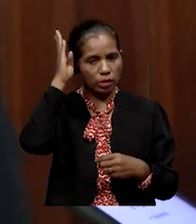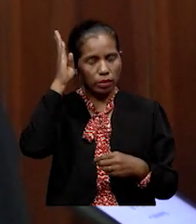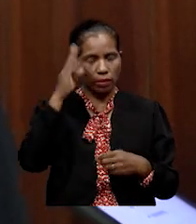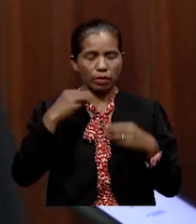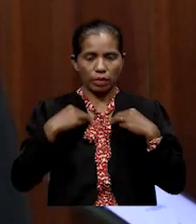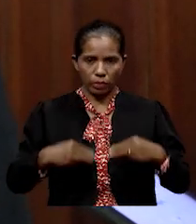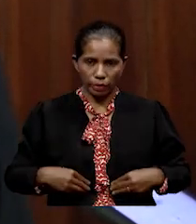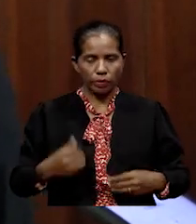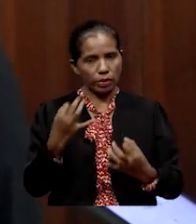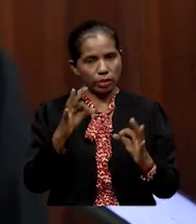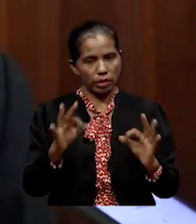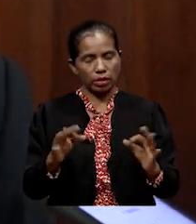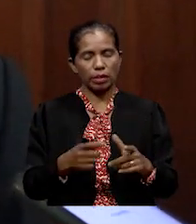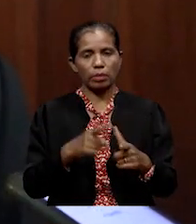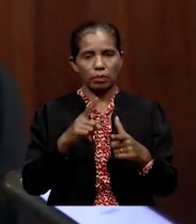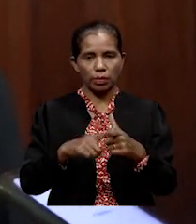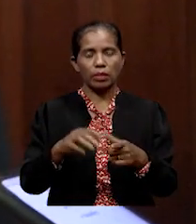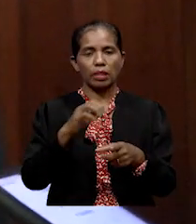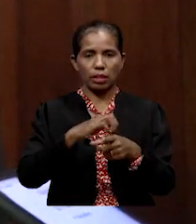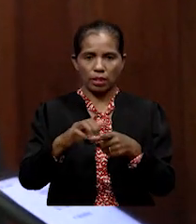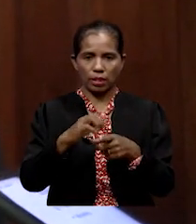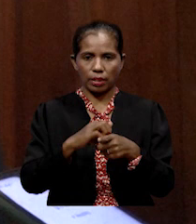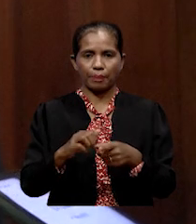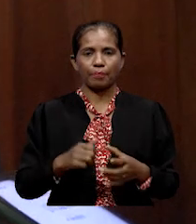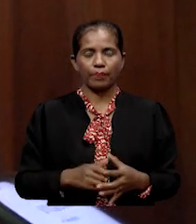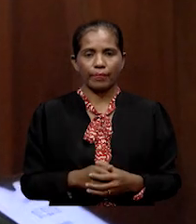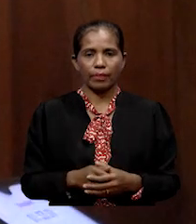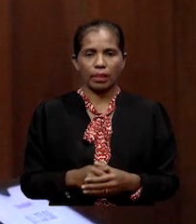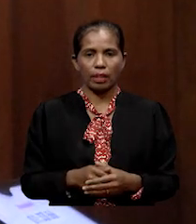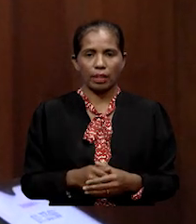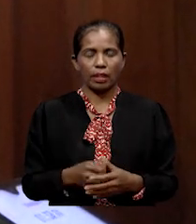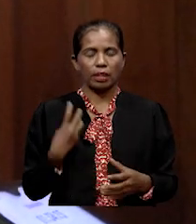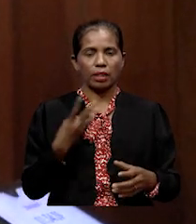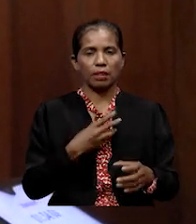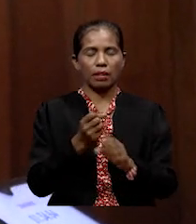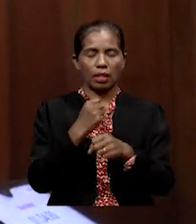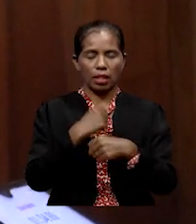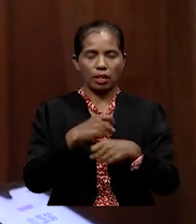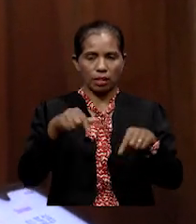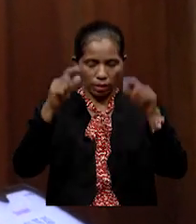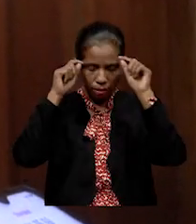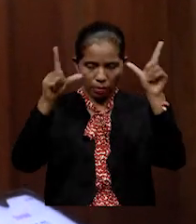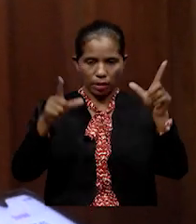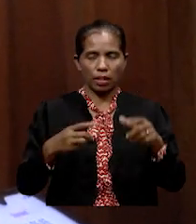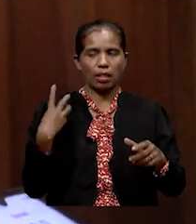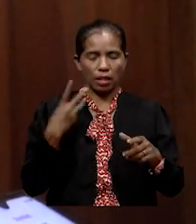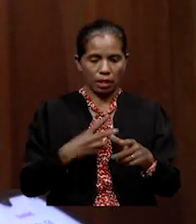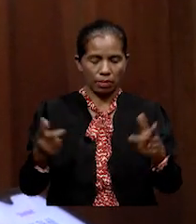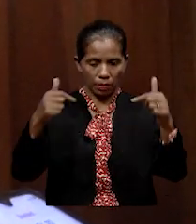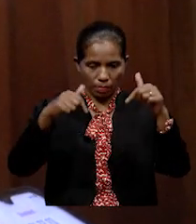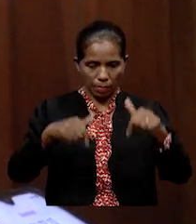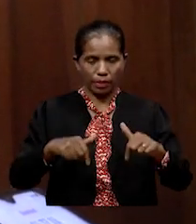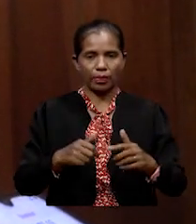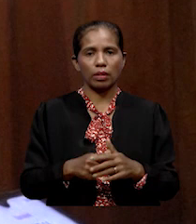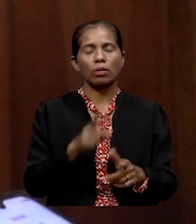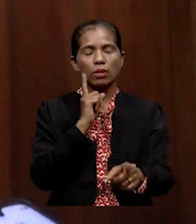terapia terapia nih mak como ida nih kita bele halo di Timor, tambah nih ohi ami fila. Bir los nih